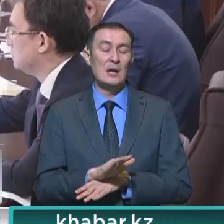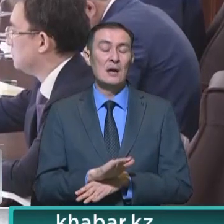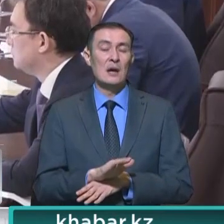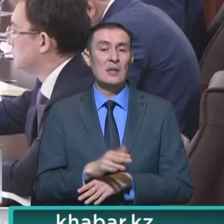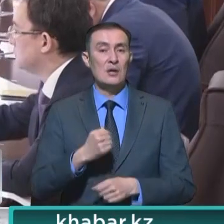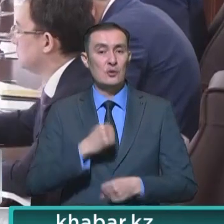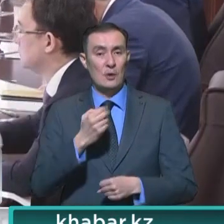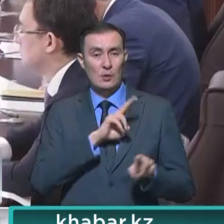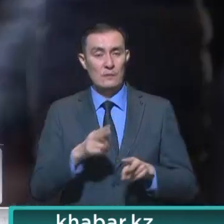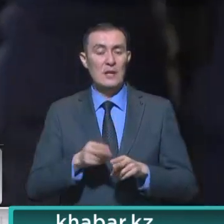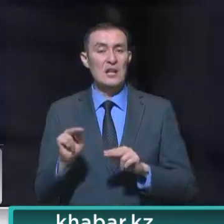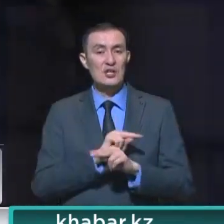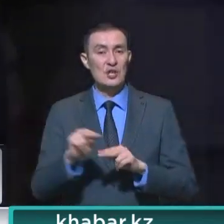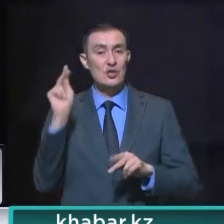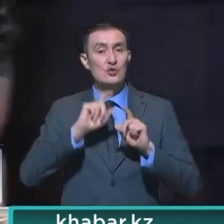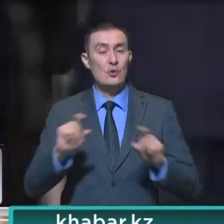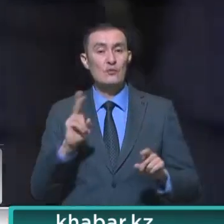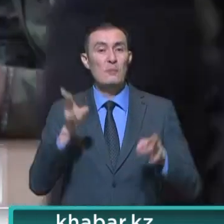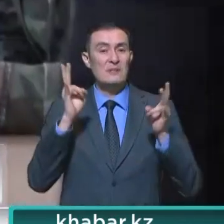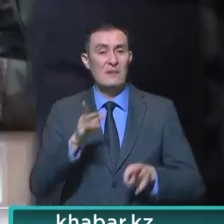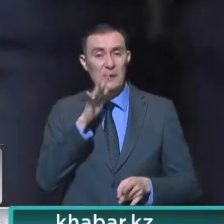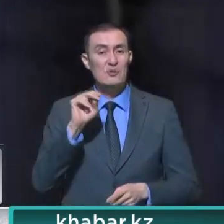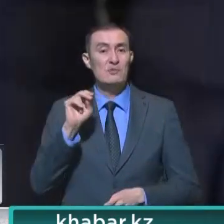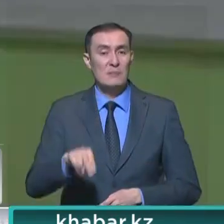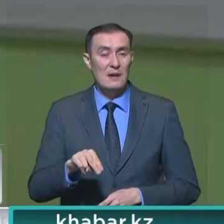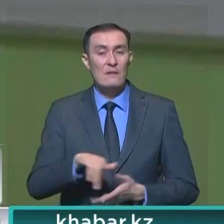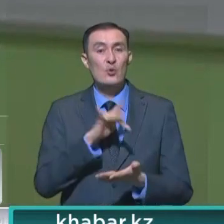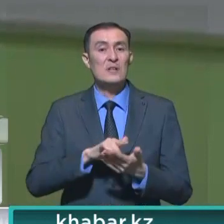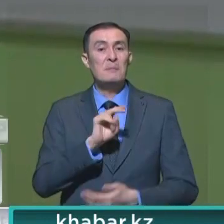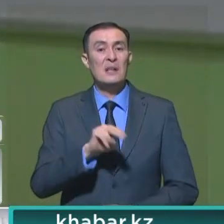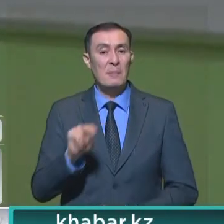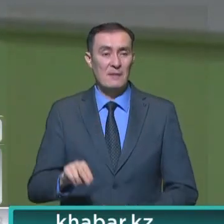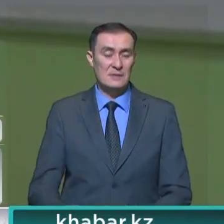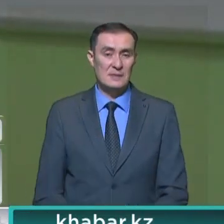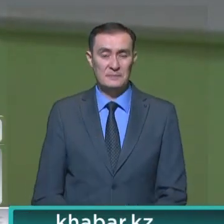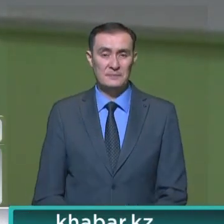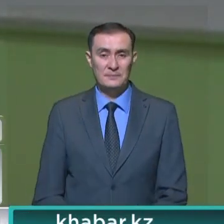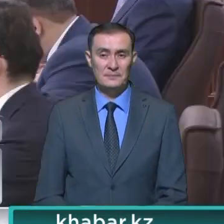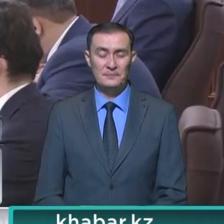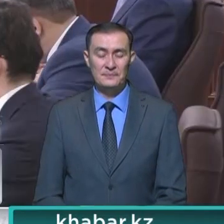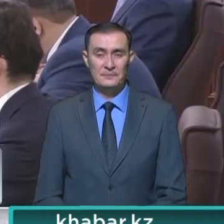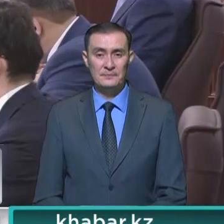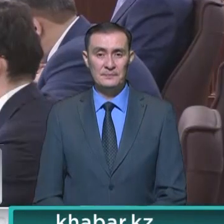на особый контроль лечение школьников, пострадавших во время ЧП в Петропавловске.